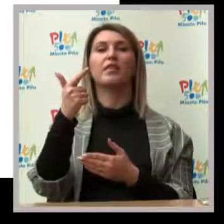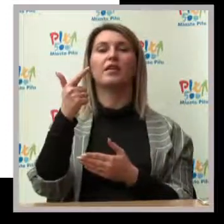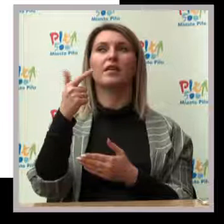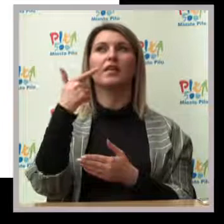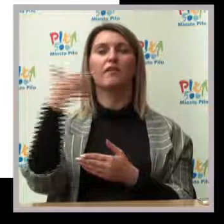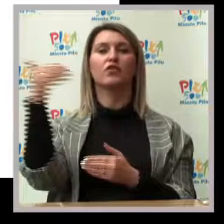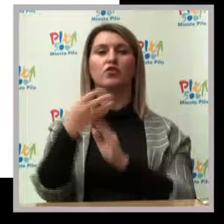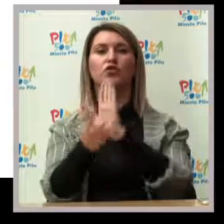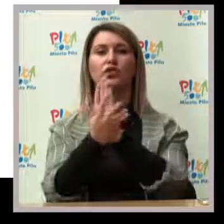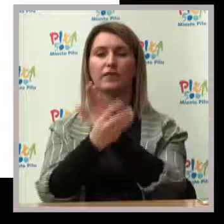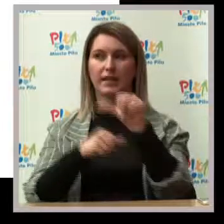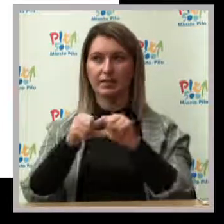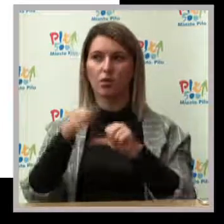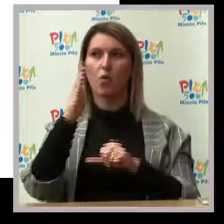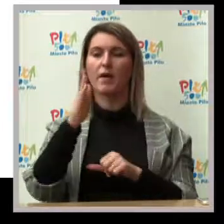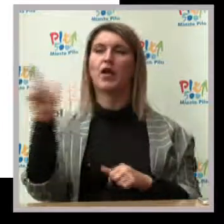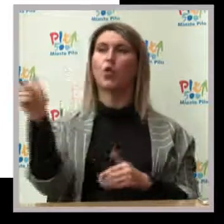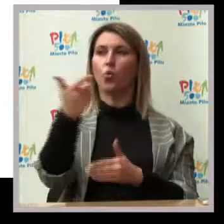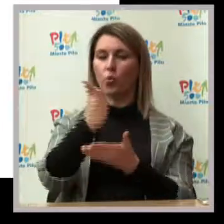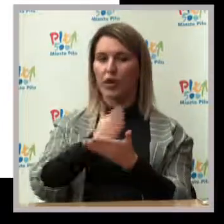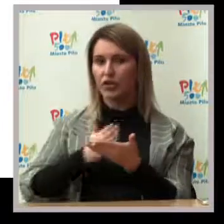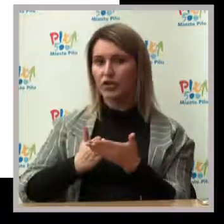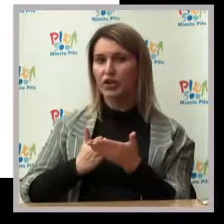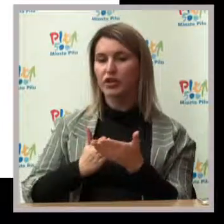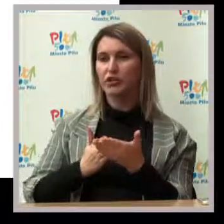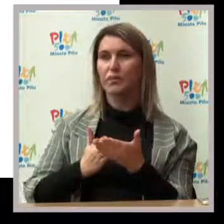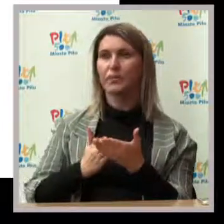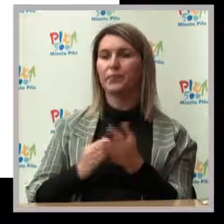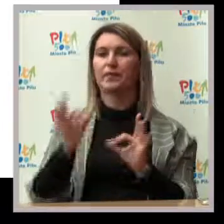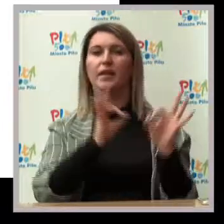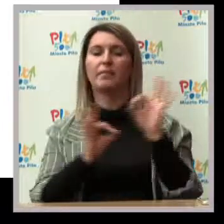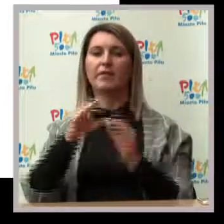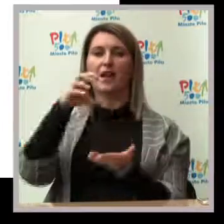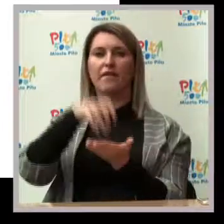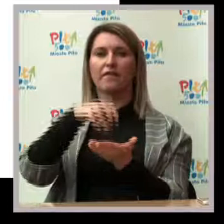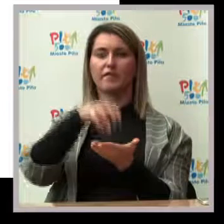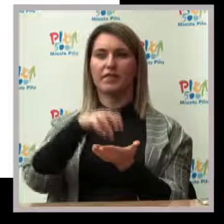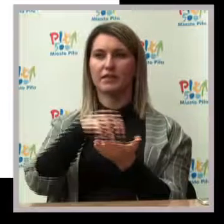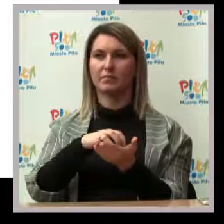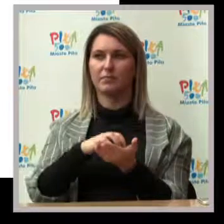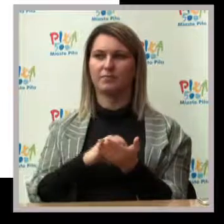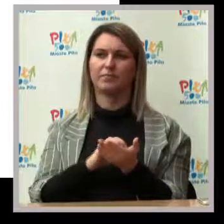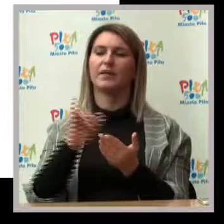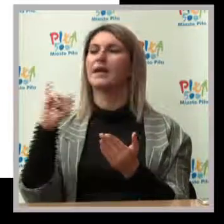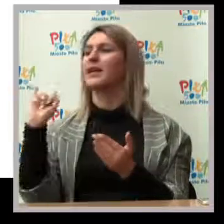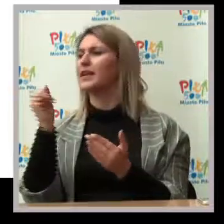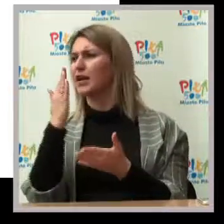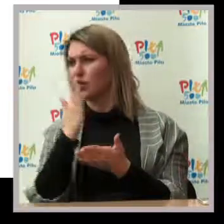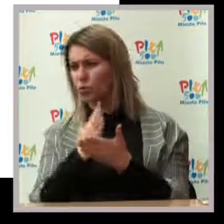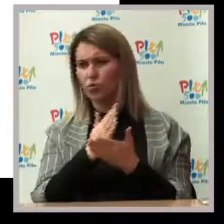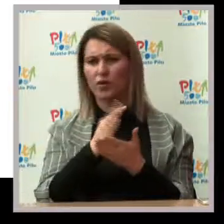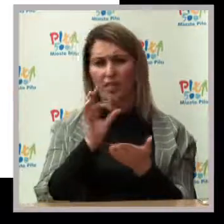roku z drugim etapem rewitalizacji wyspy. Jak Państwo pewnie wszyscy